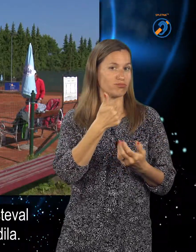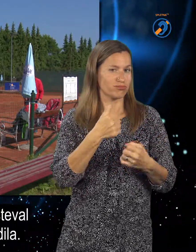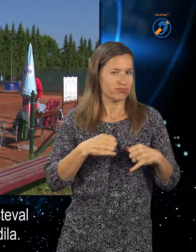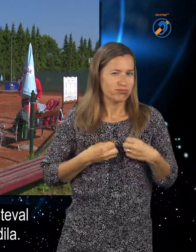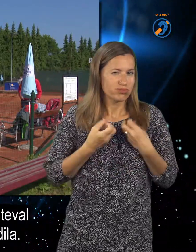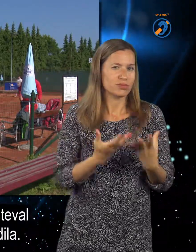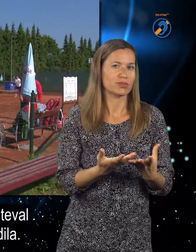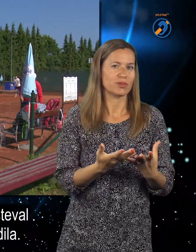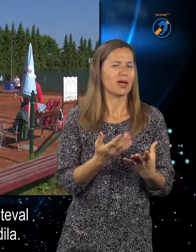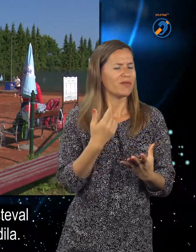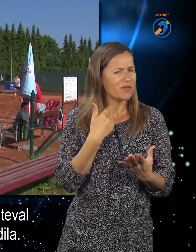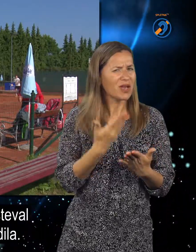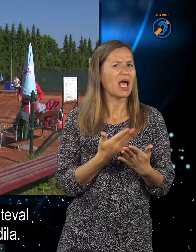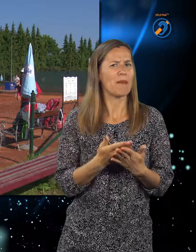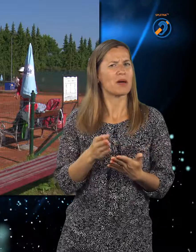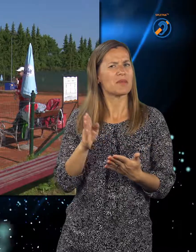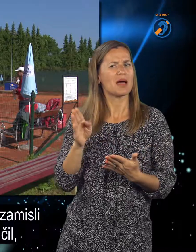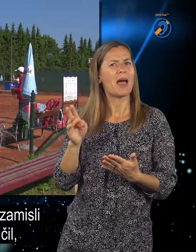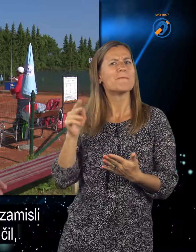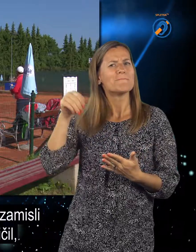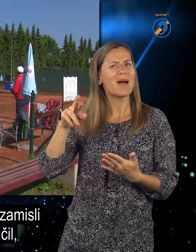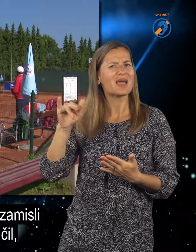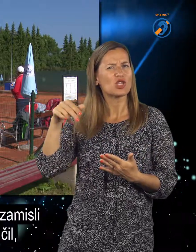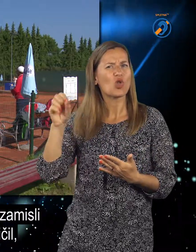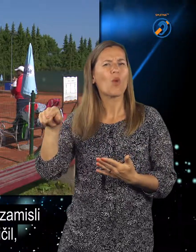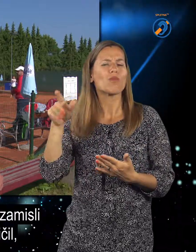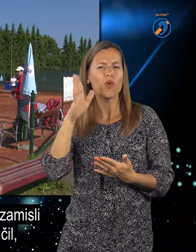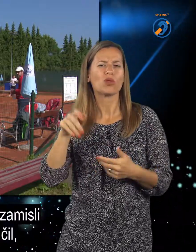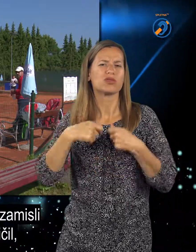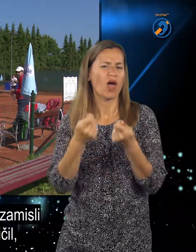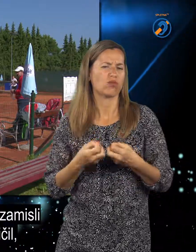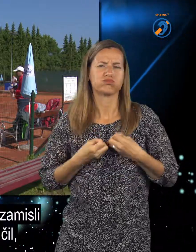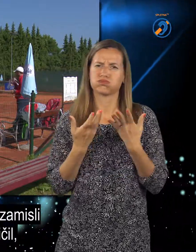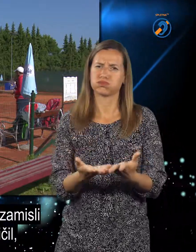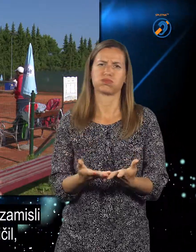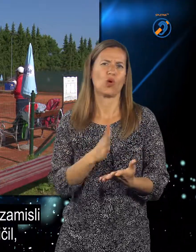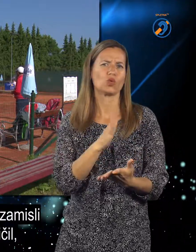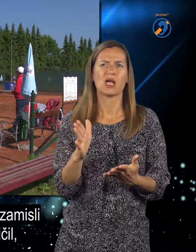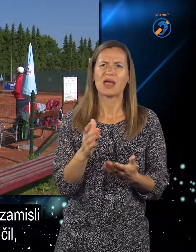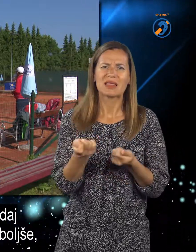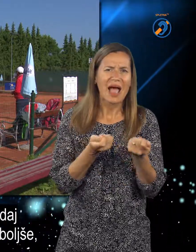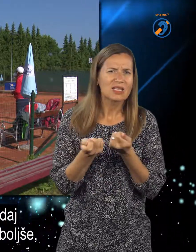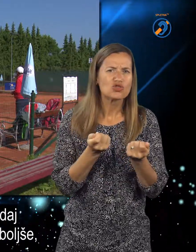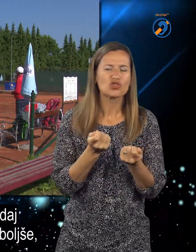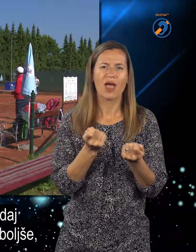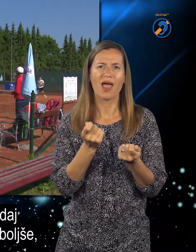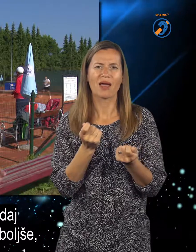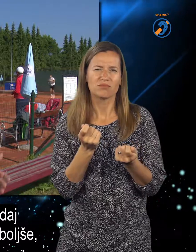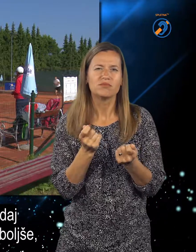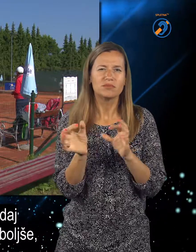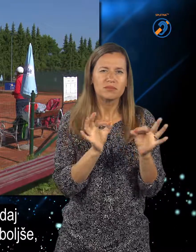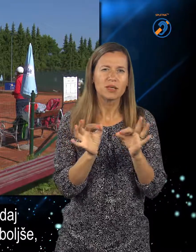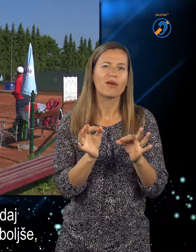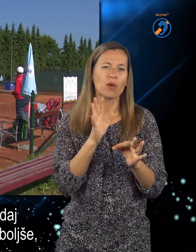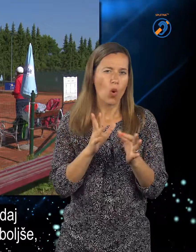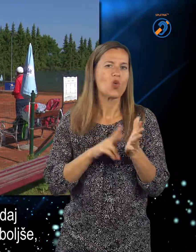bo upošteval vsa navodila, vse te, se reče, taktične zamisli bo on uresničil. Sedaj pa